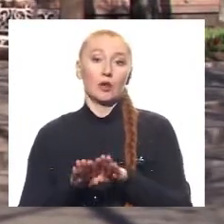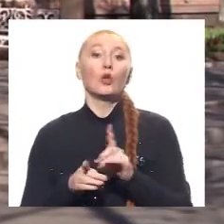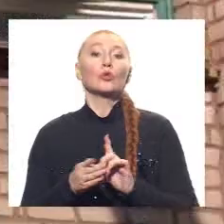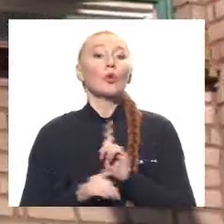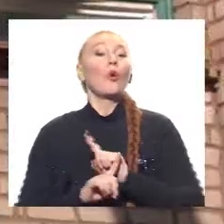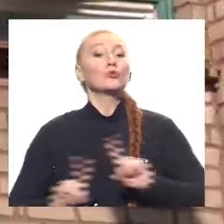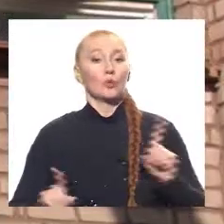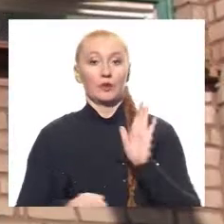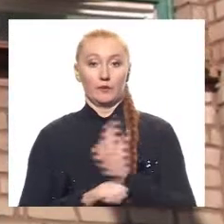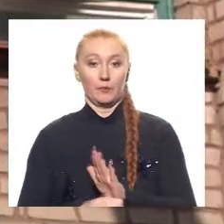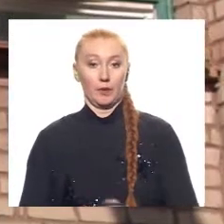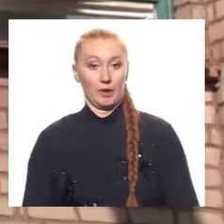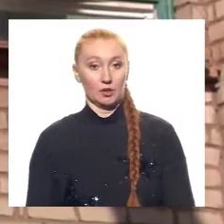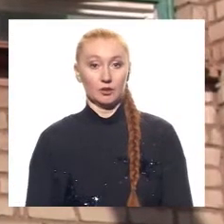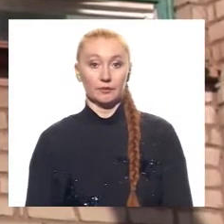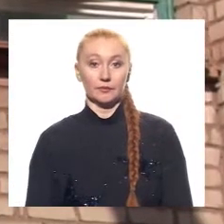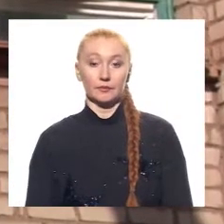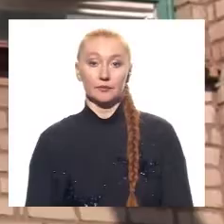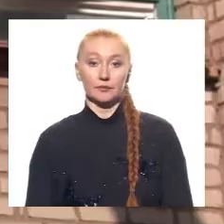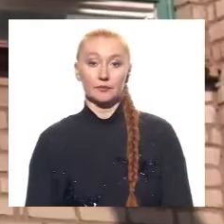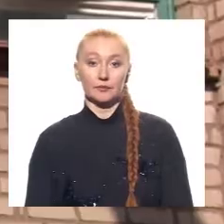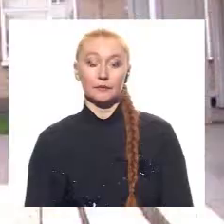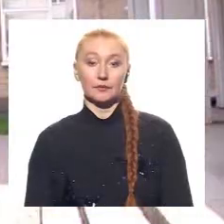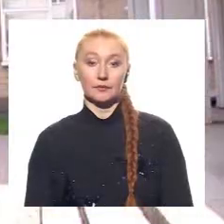особливого розпорядження.